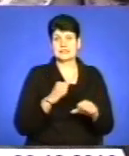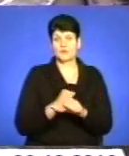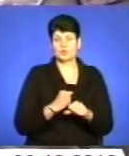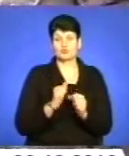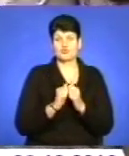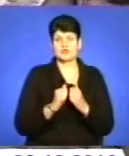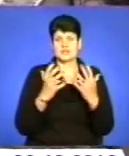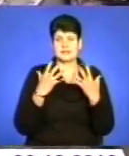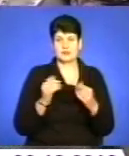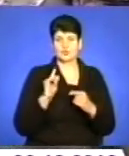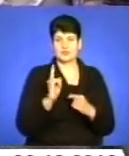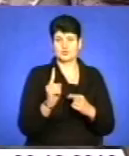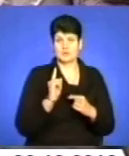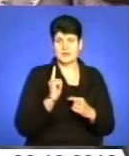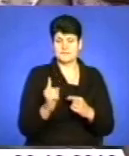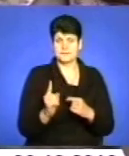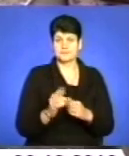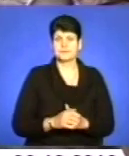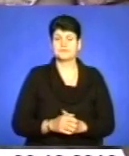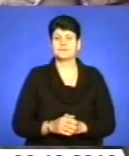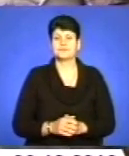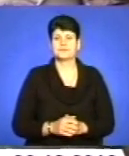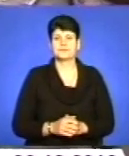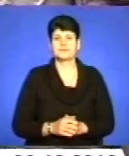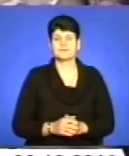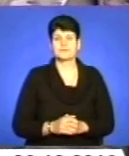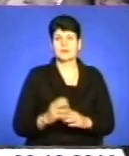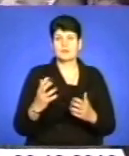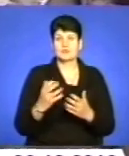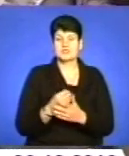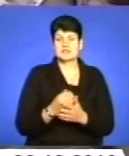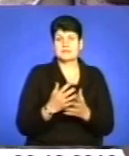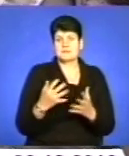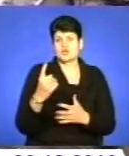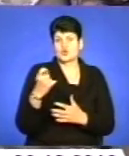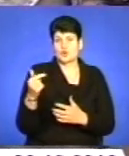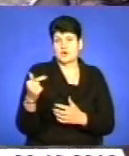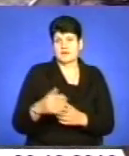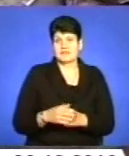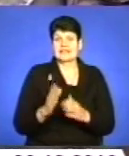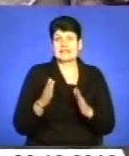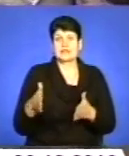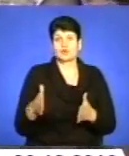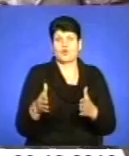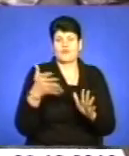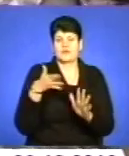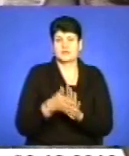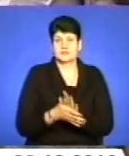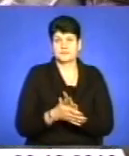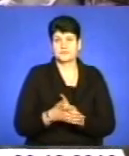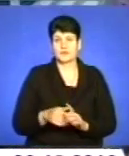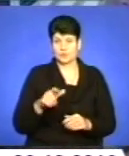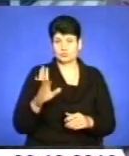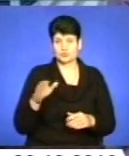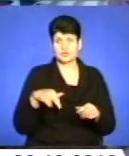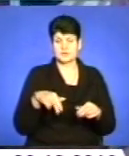кожен день туди-сюди, то виходить. Що більше 100 гривень тільки на дорогу витрачає. Люди би ходили